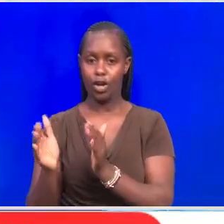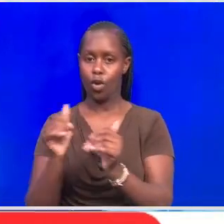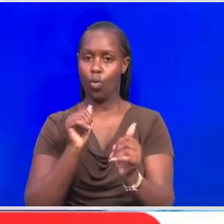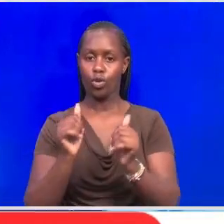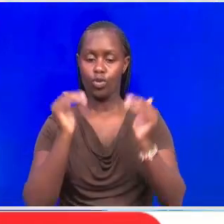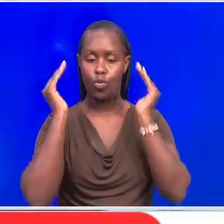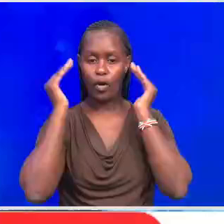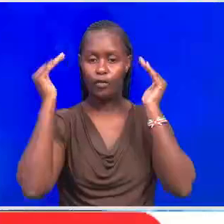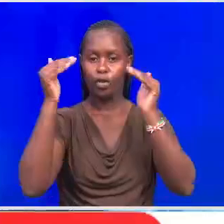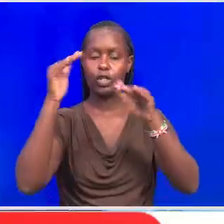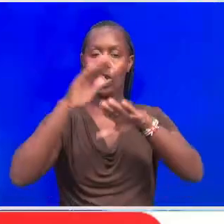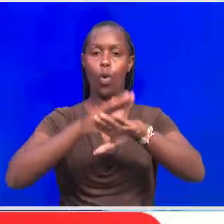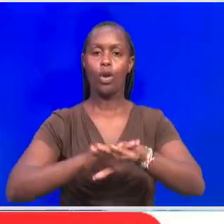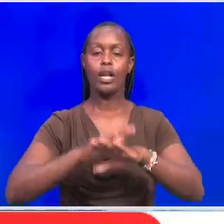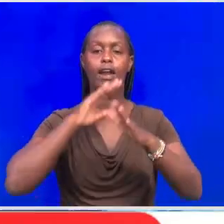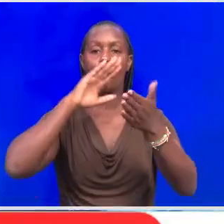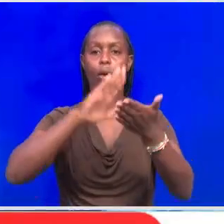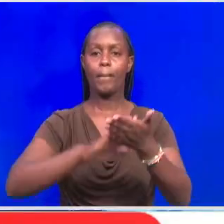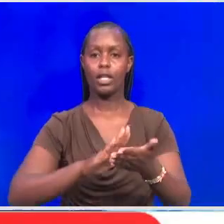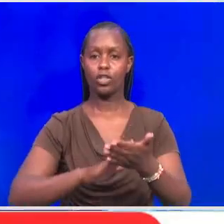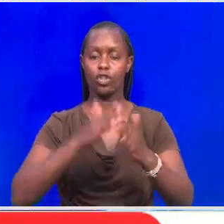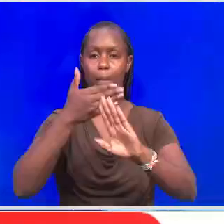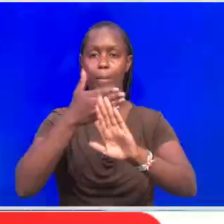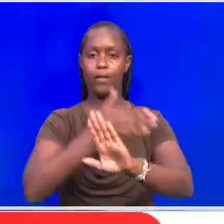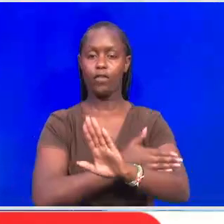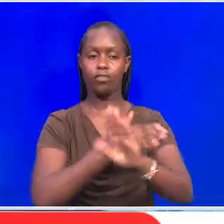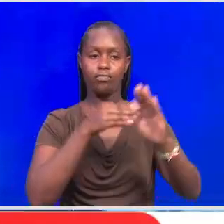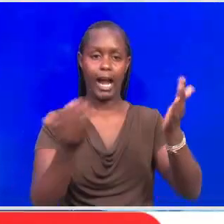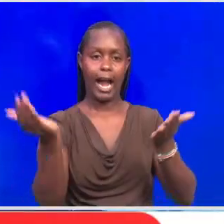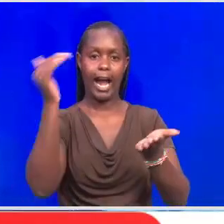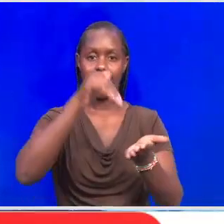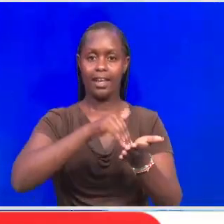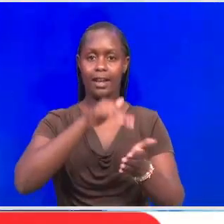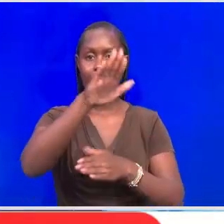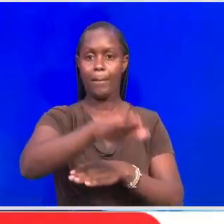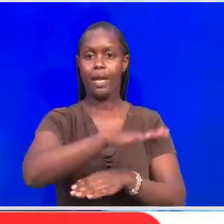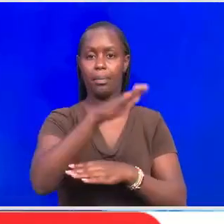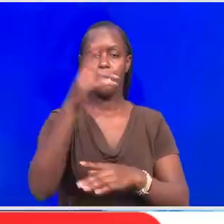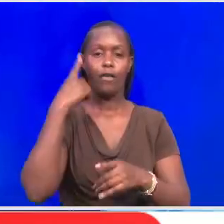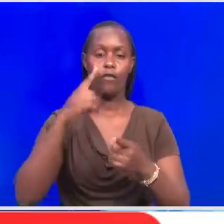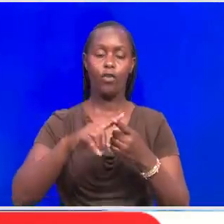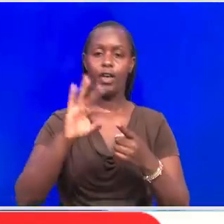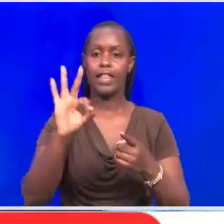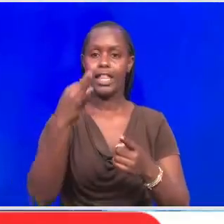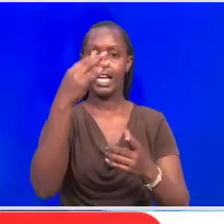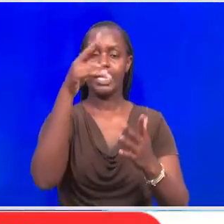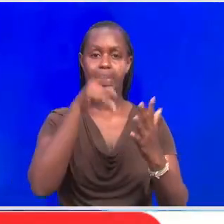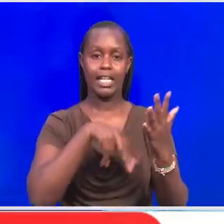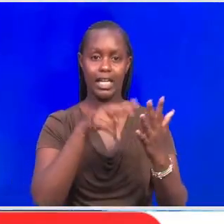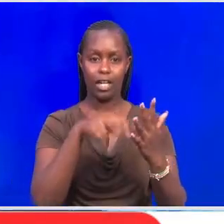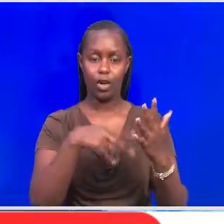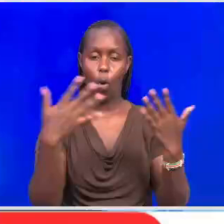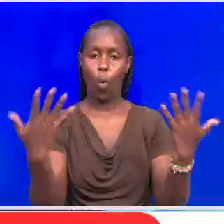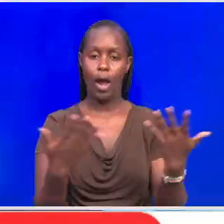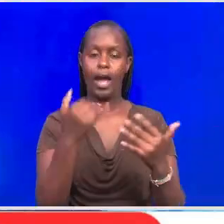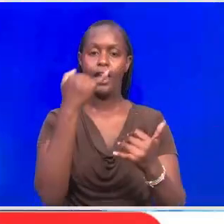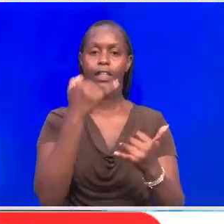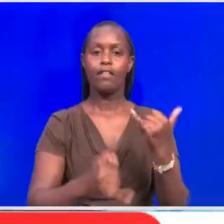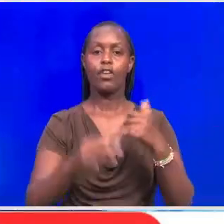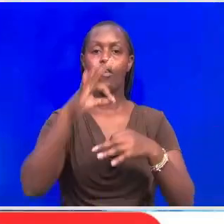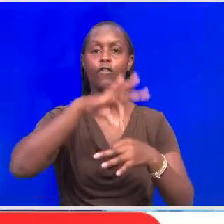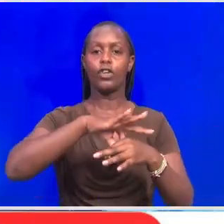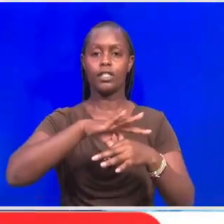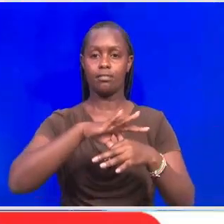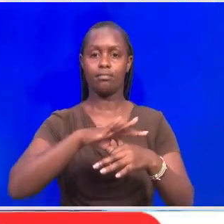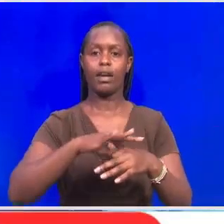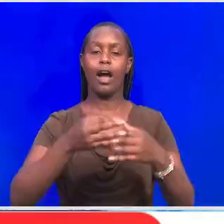itazingatia mapendekezo ya marekebisho kabla ya kupelekwa kwenye ukumbi wa bunge kwa usomaji wa awamu ya tatu, ambapo kura ya mwisho itapigwa.